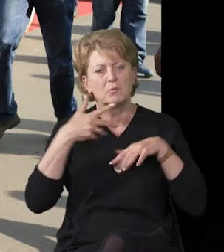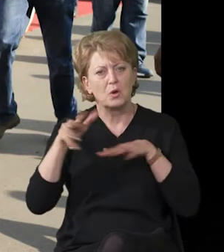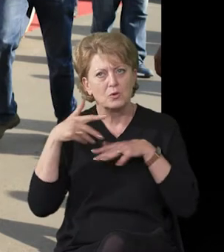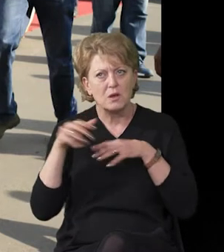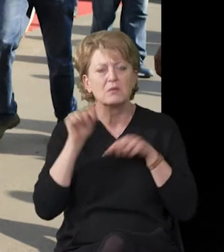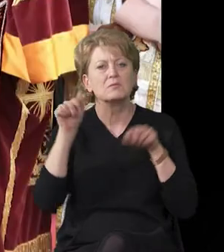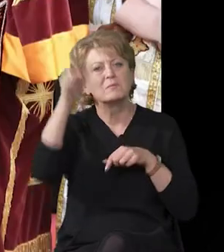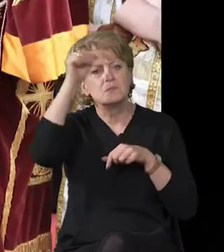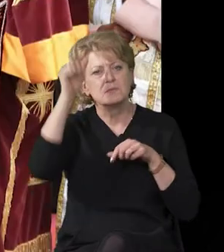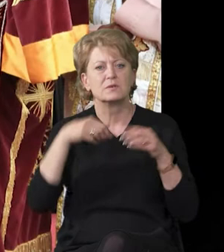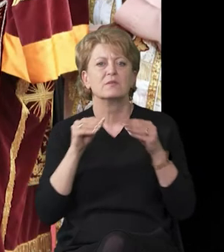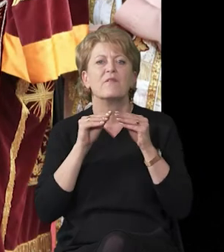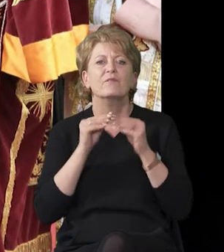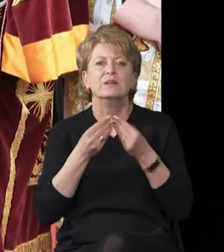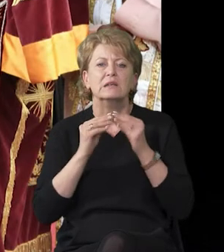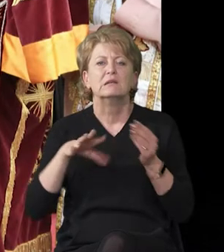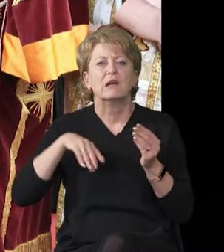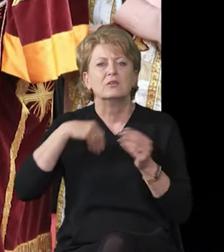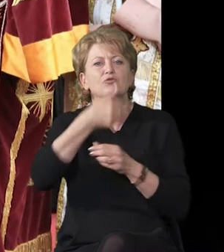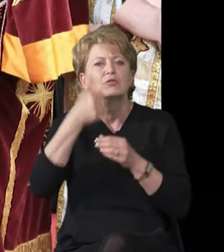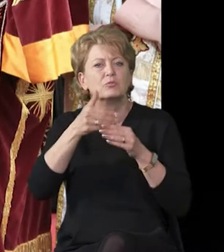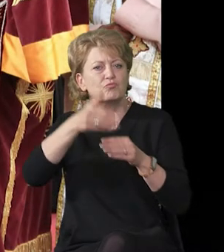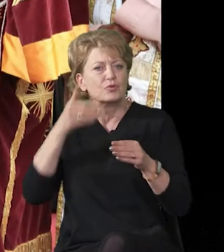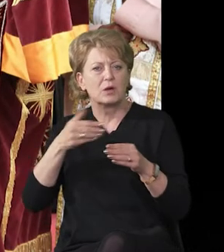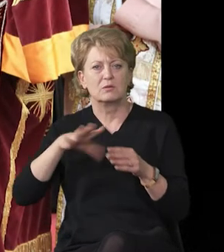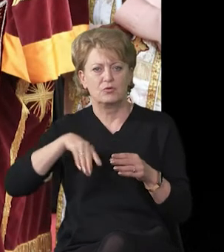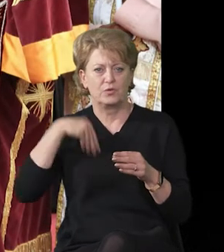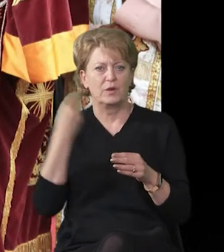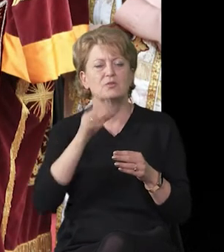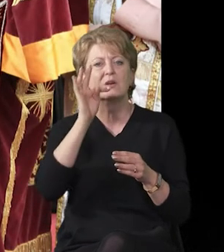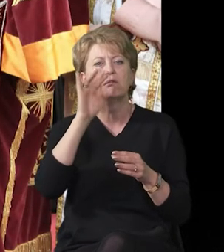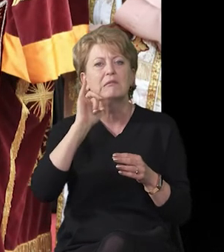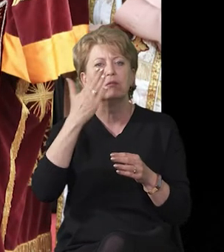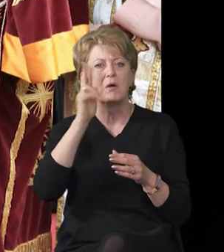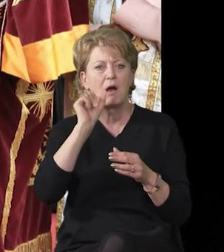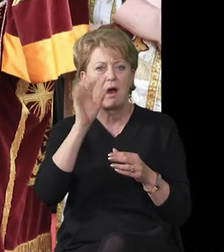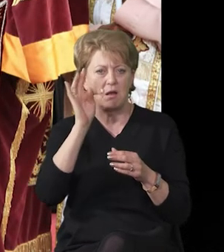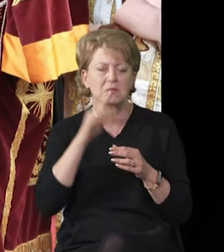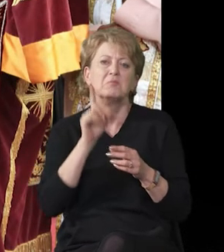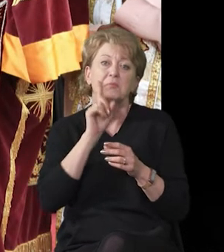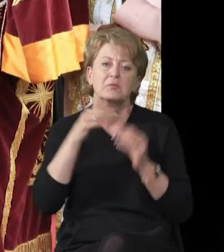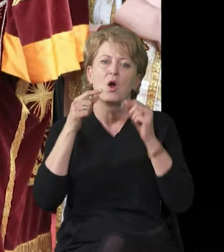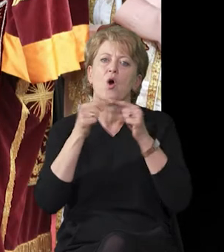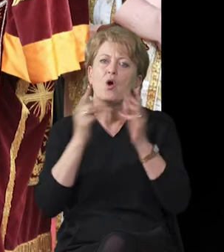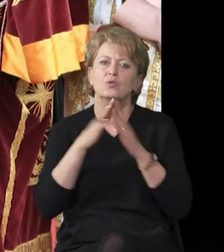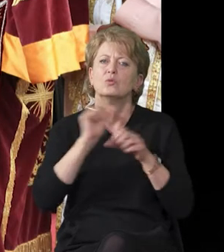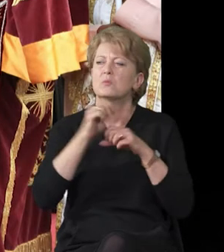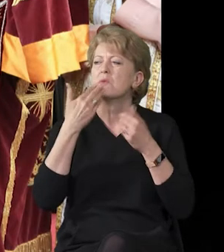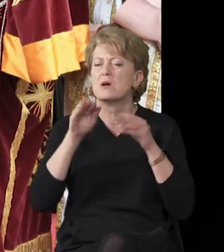Wigilia Święta Timkat. I ponieważ kościołów w Addis Abebie jest bardzo wiele, różne procesje